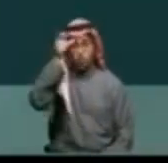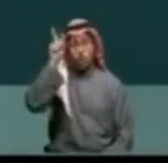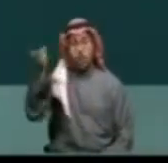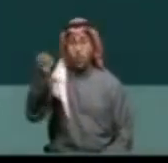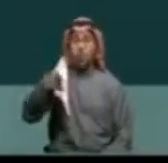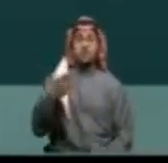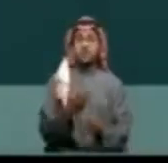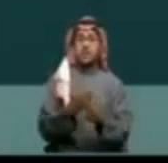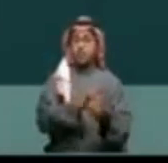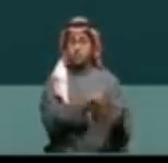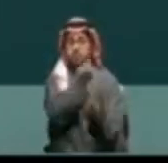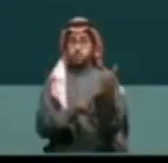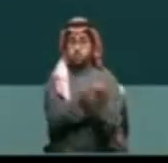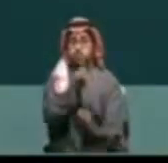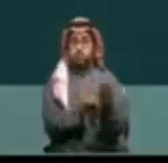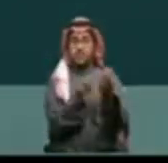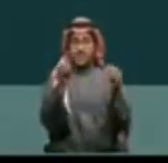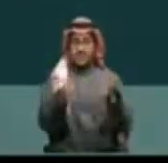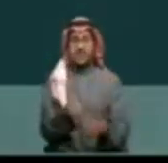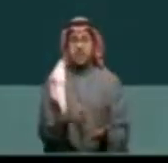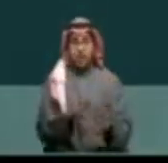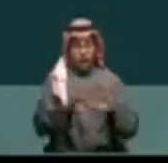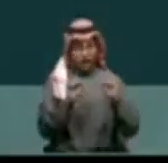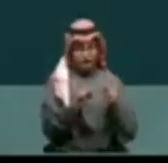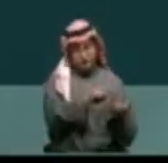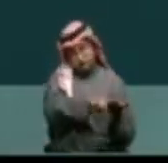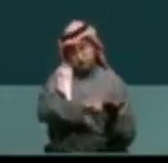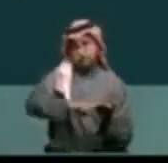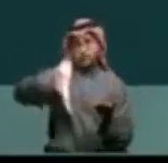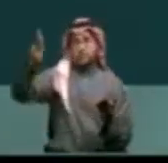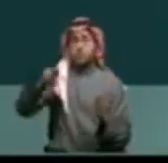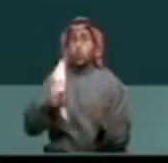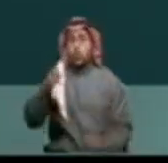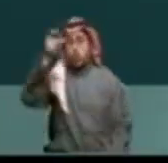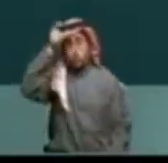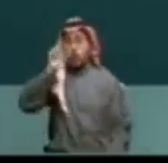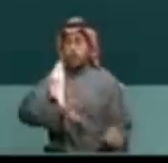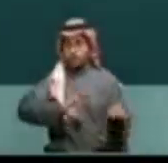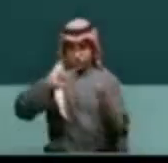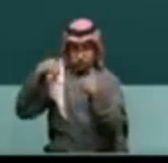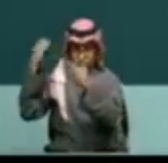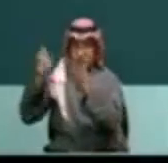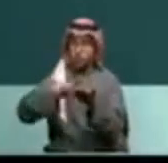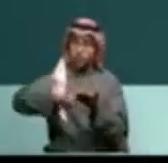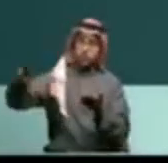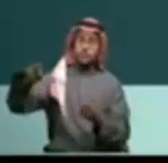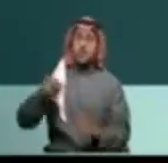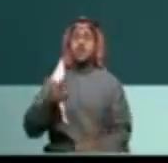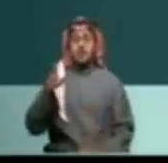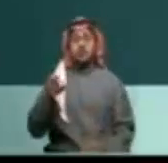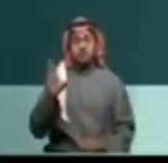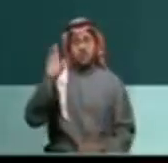المتهمين. وفي إطار ذلك تم إرسال مذكرتي إنابة قضائية إلى النيابة العامة بجمهورية